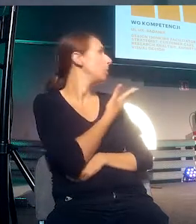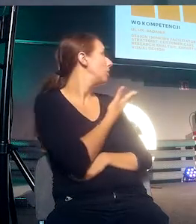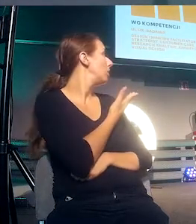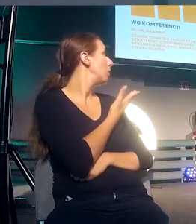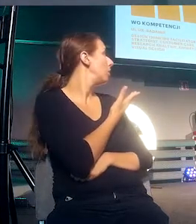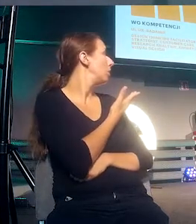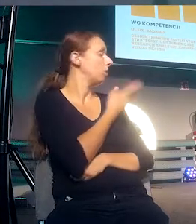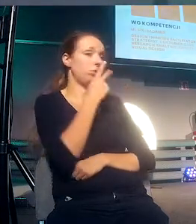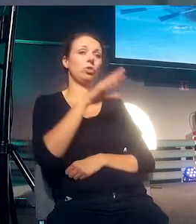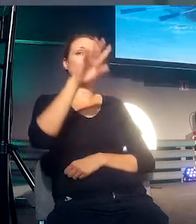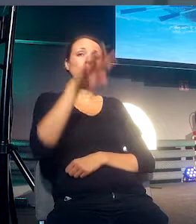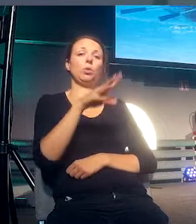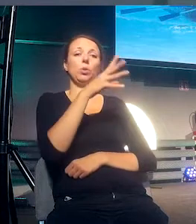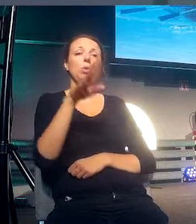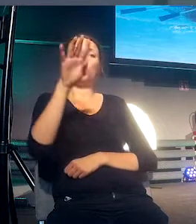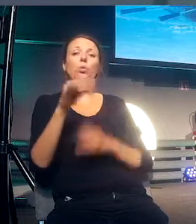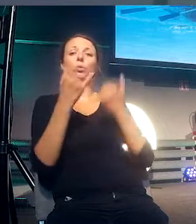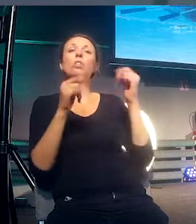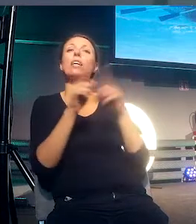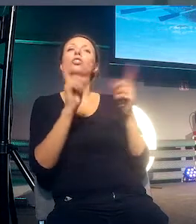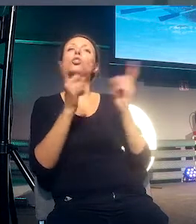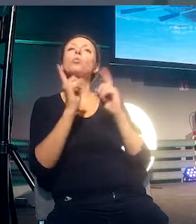było zrobić sobie z tego szybko notatkę.